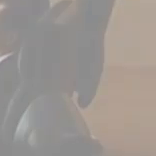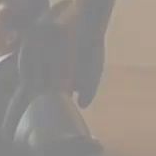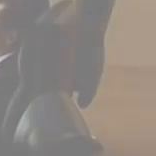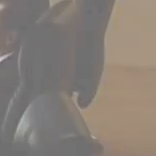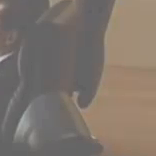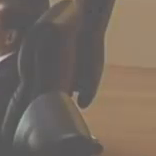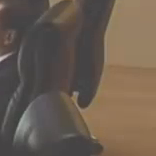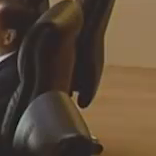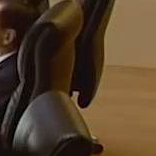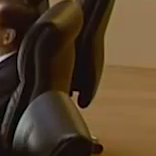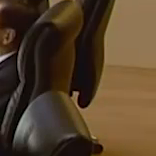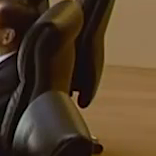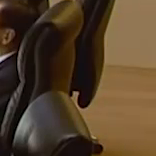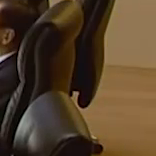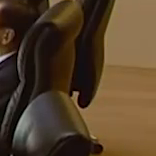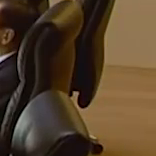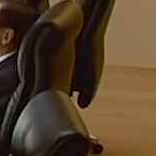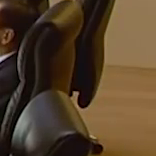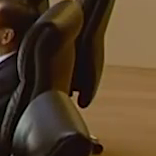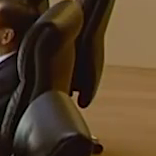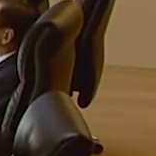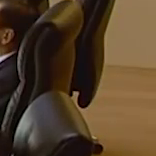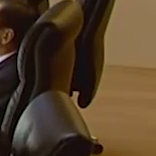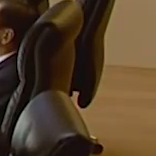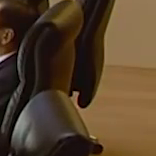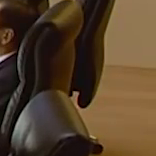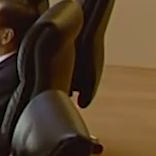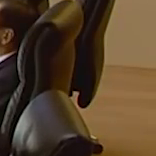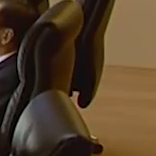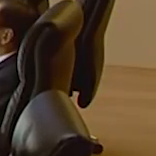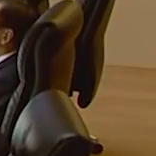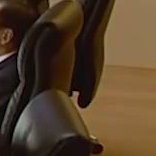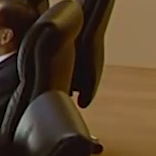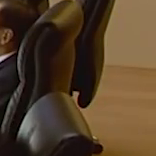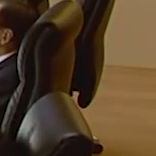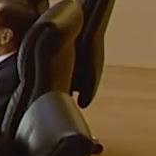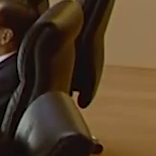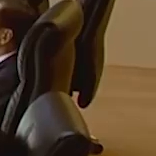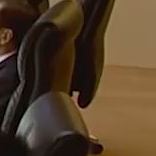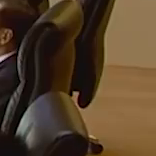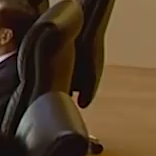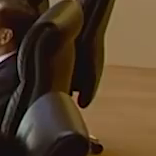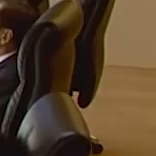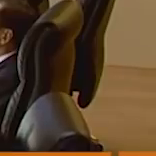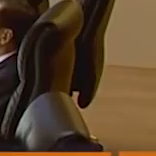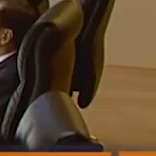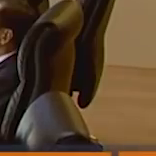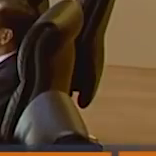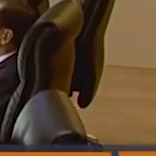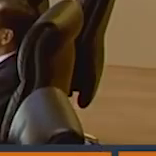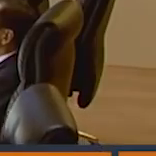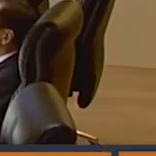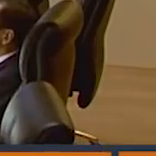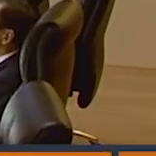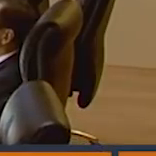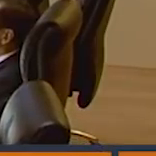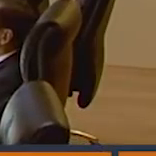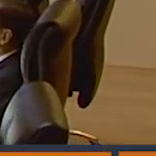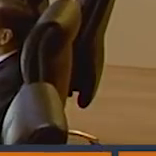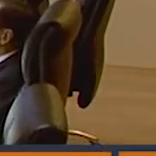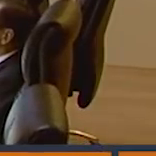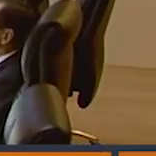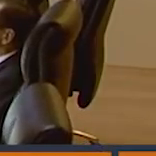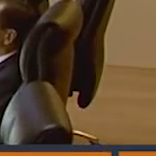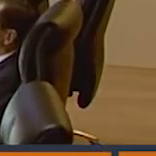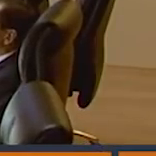ถ้าท่านศิริกัญญาอยู่ไหนครับโน้ทนักเรียนท่านประธานที่เคารพค่ะ